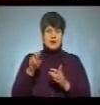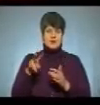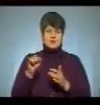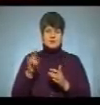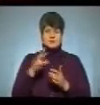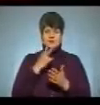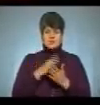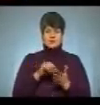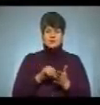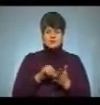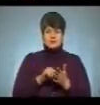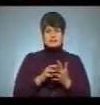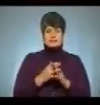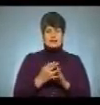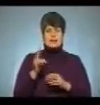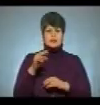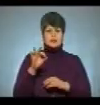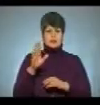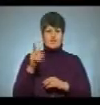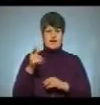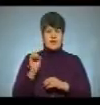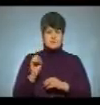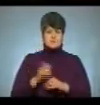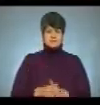творчого колективу із села Довге.